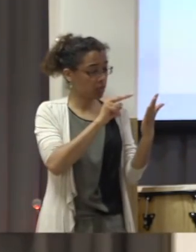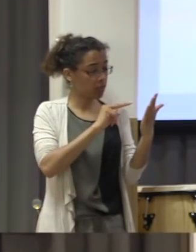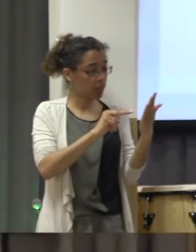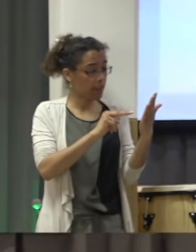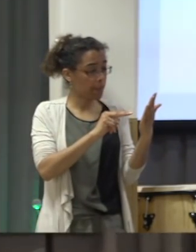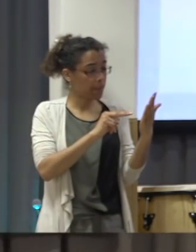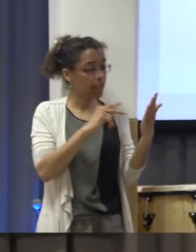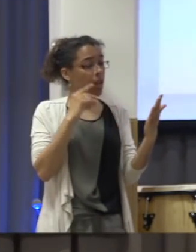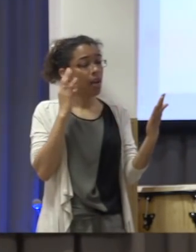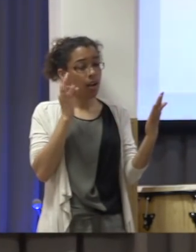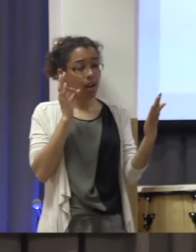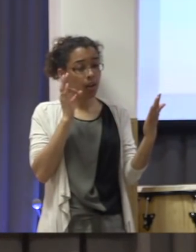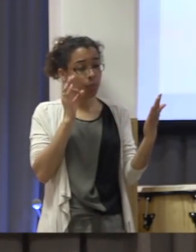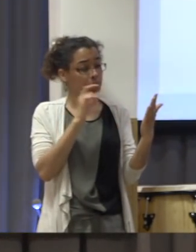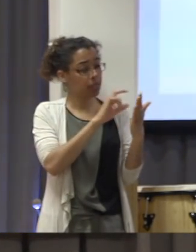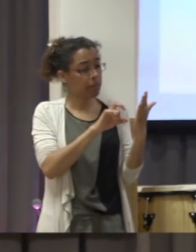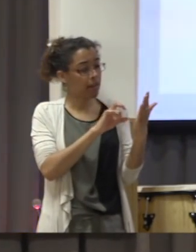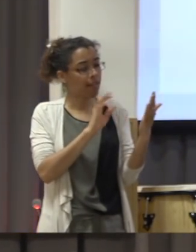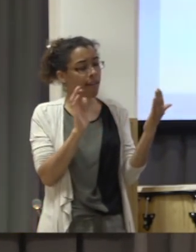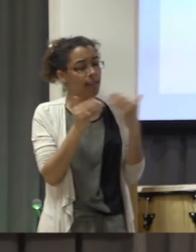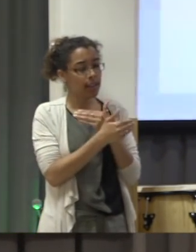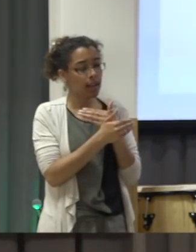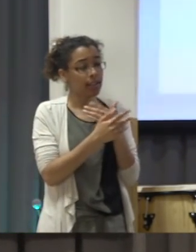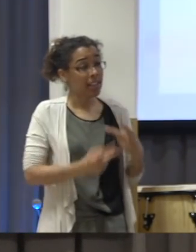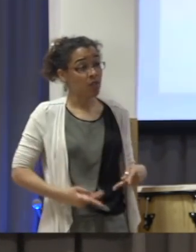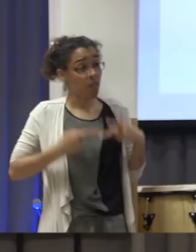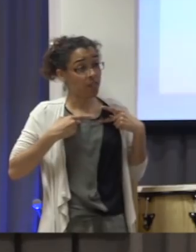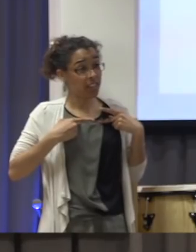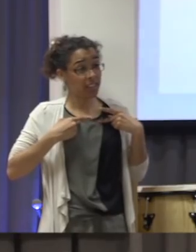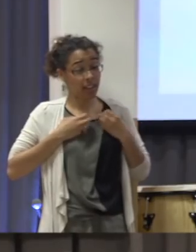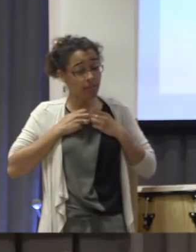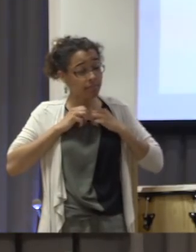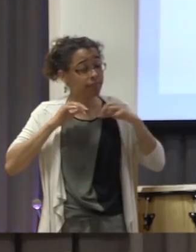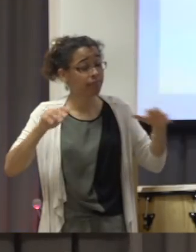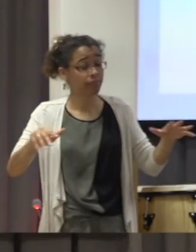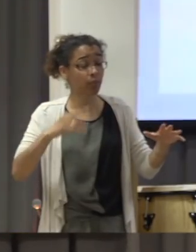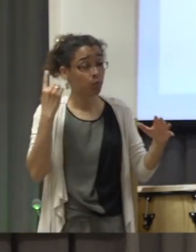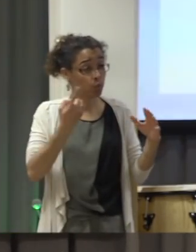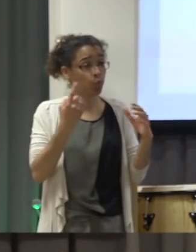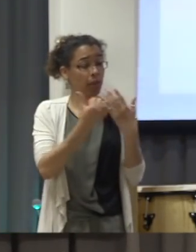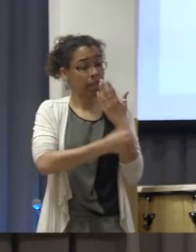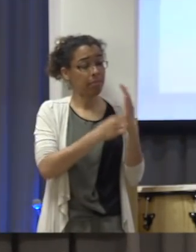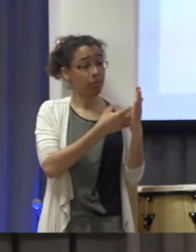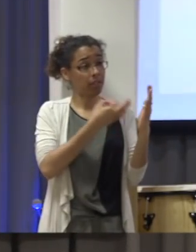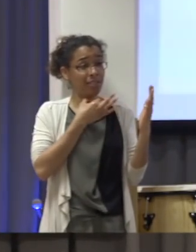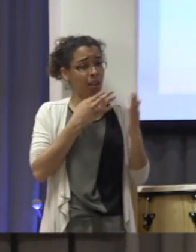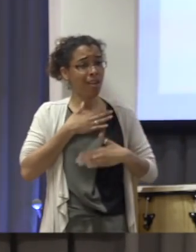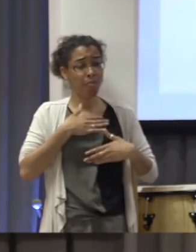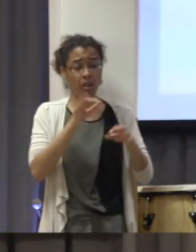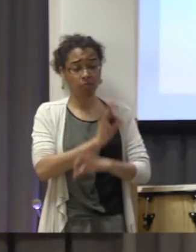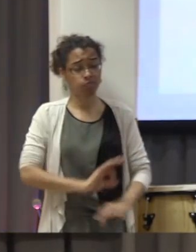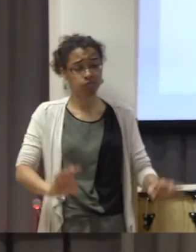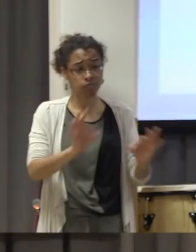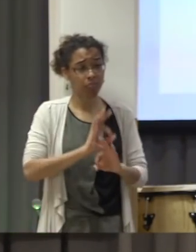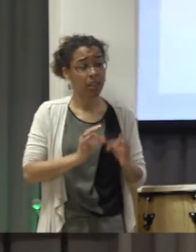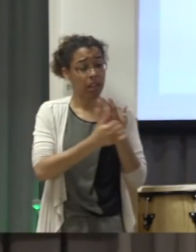chaque fois que derrière cette parole, il y a une vie qui est communiquée. Chaque fois, la Bible dit, ne crains point. La Bible dit, ayez